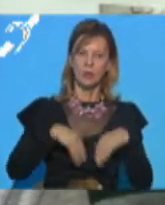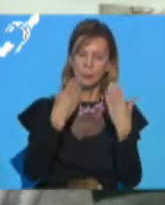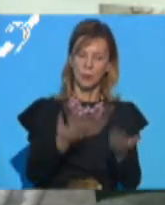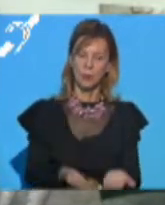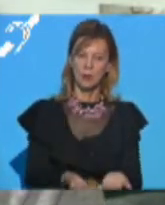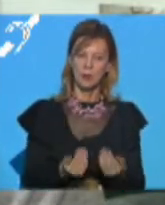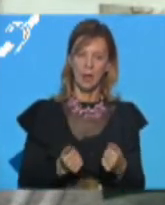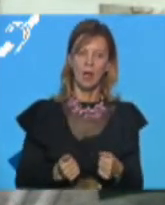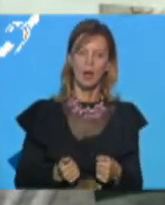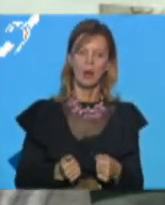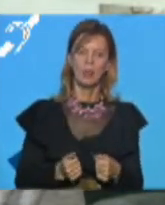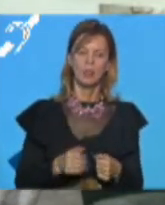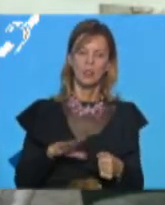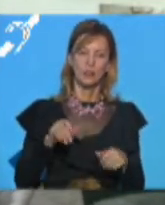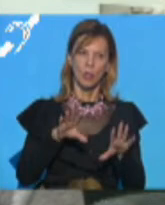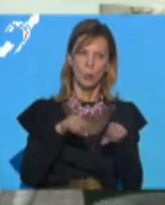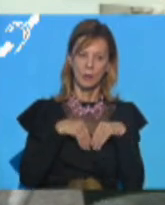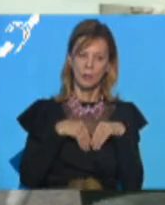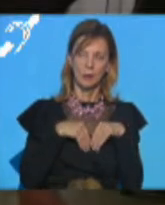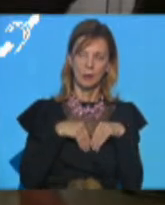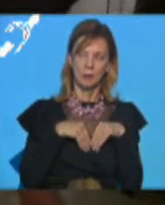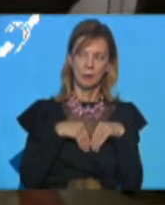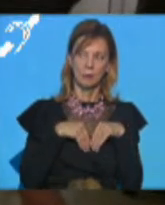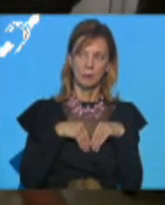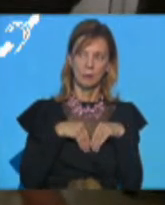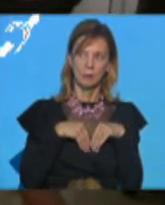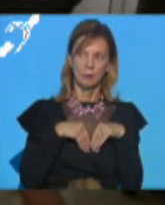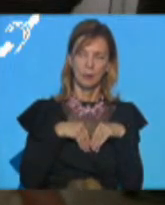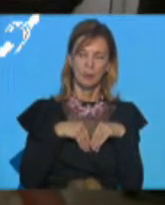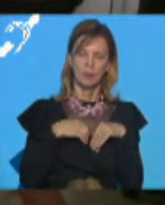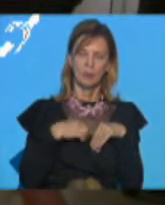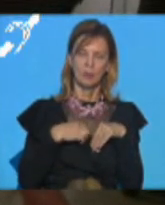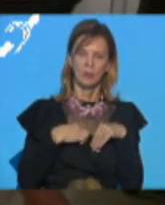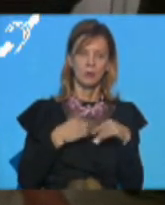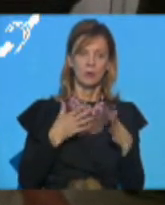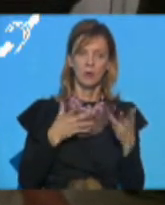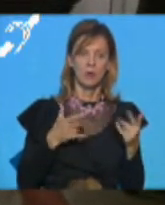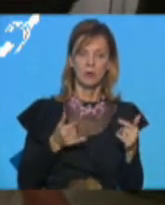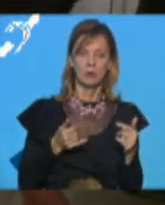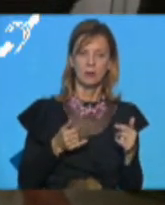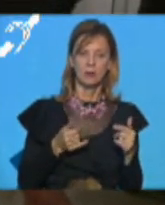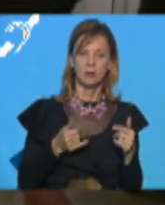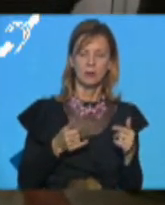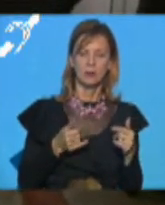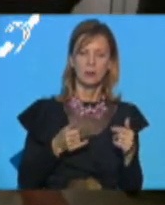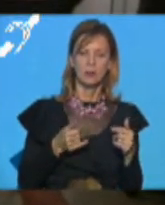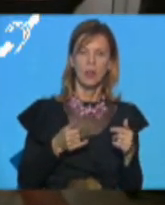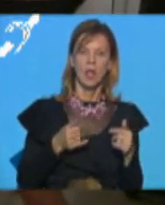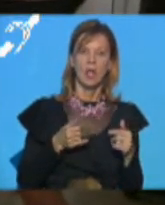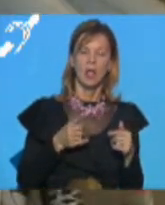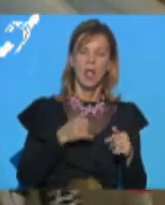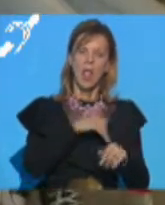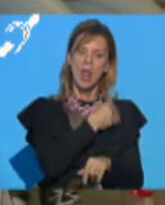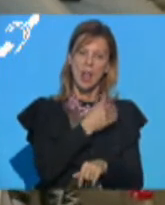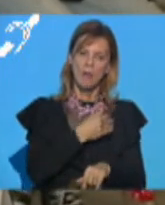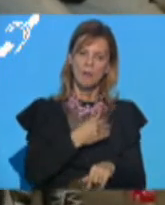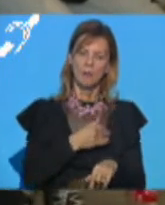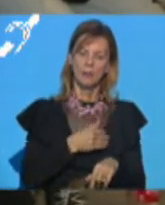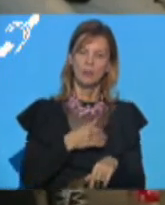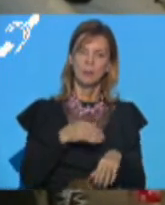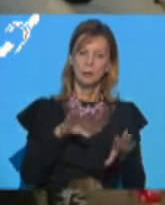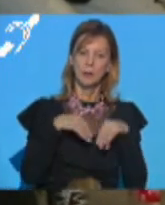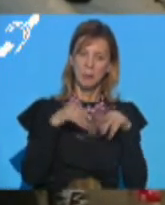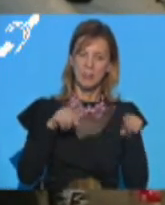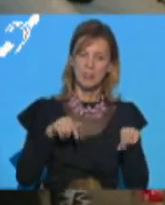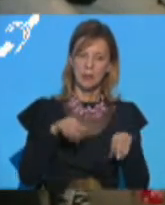comunității din ceea ce au primit. Mai exact, de câți beneficiari este vorba și ce fac mai exact acești tineri?